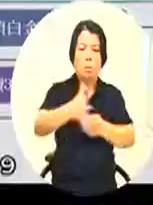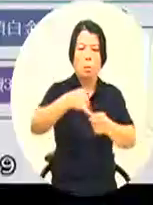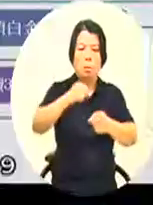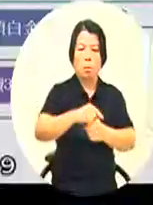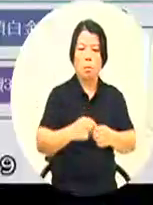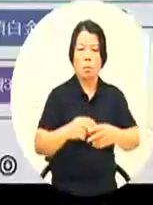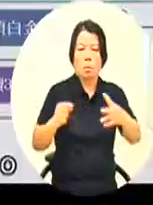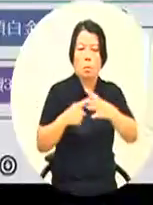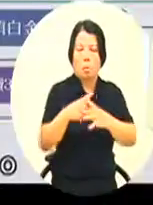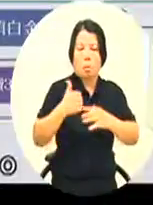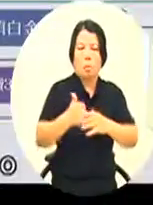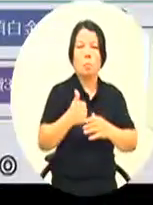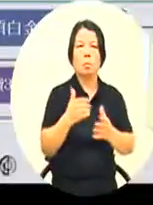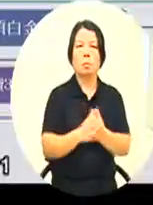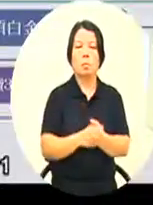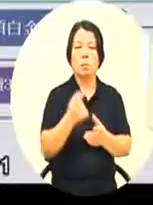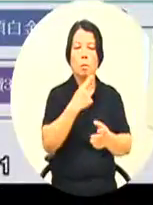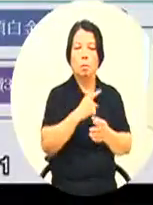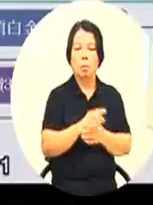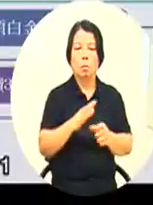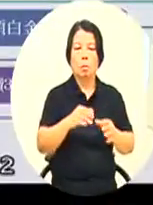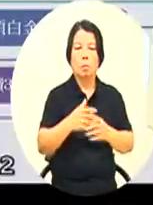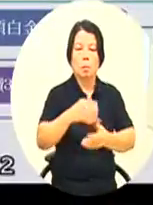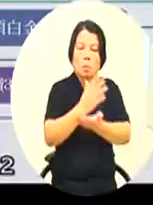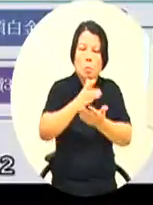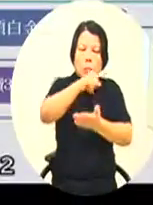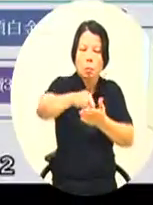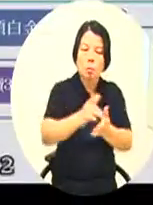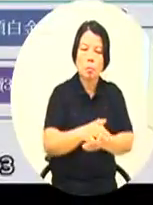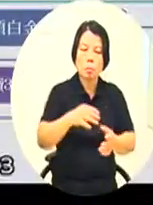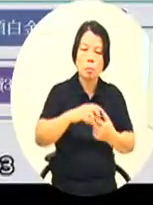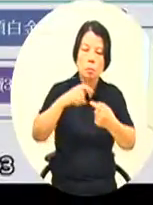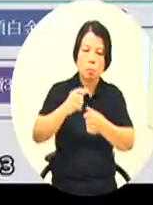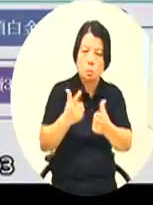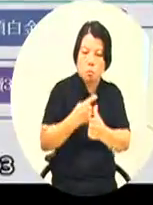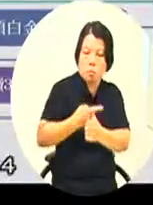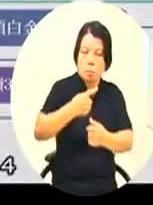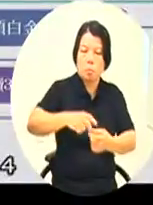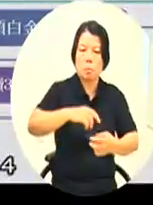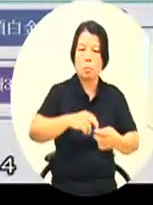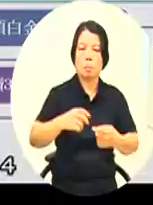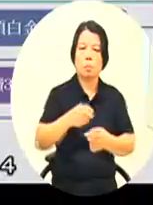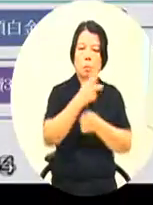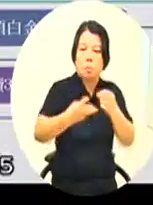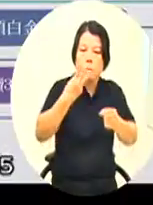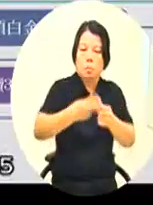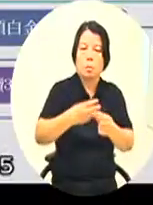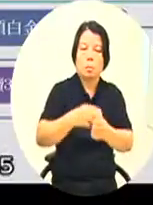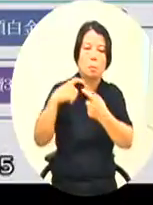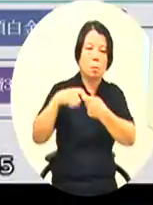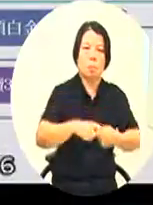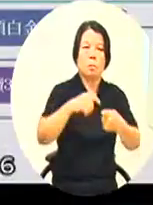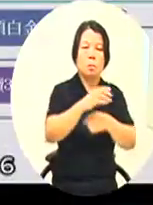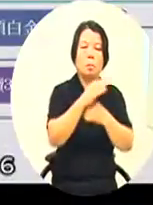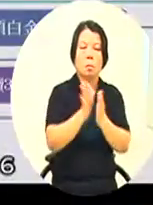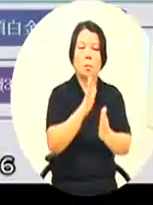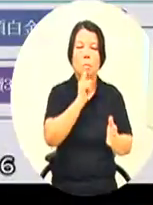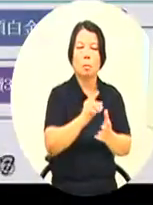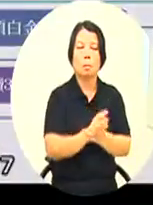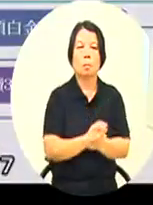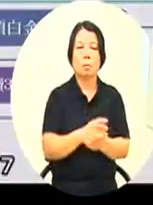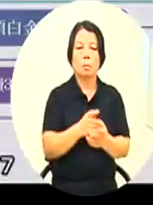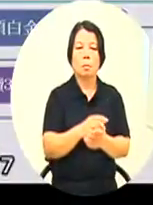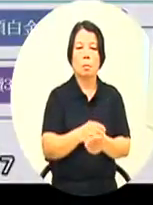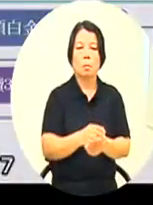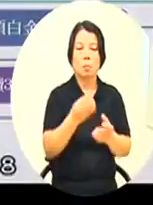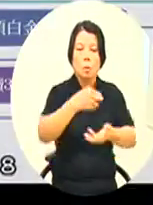优，还有得到了全运会的3连霸，另外教师发展评鉴也得到一个特优典范县市。那另外我们在